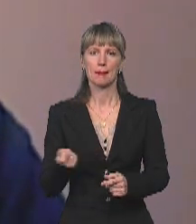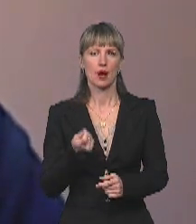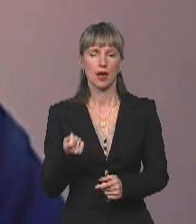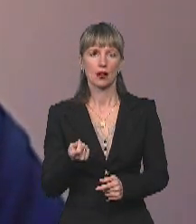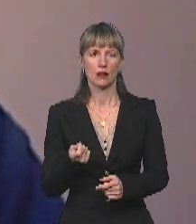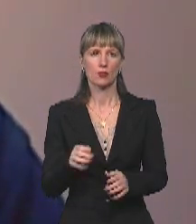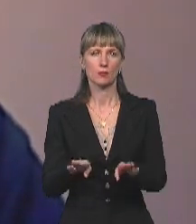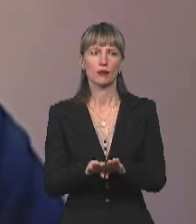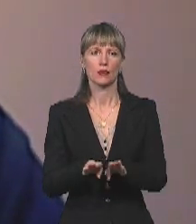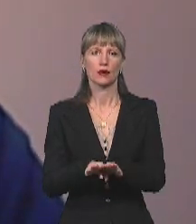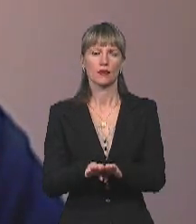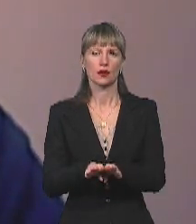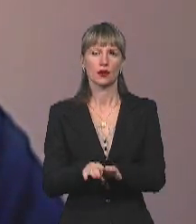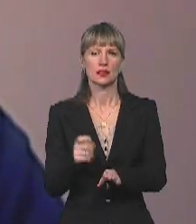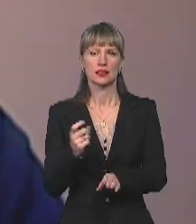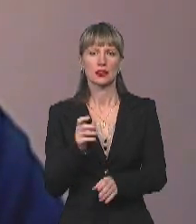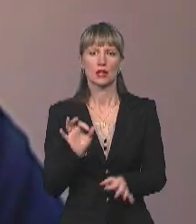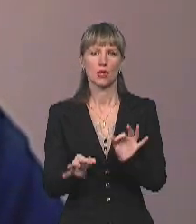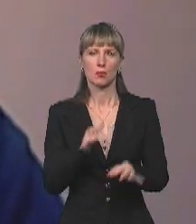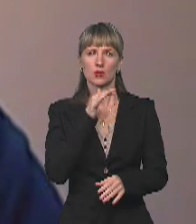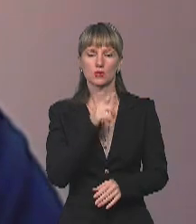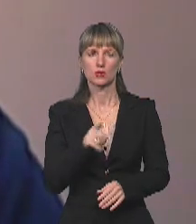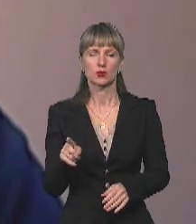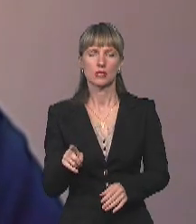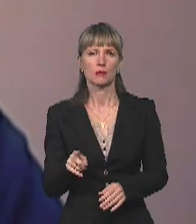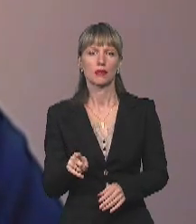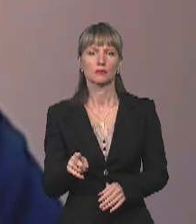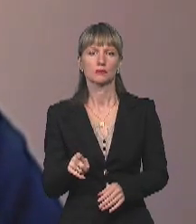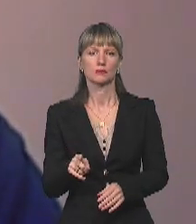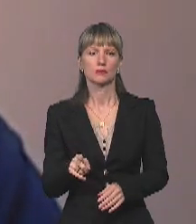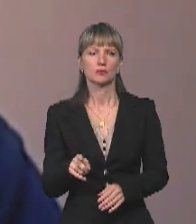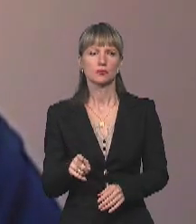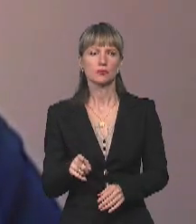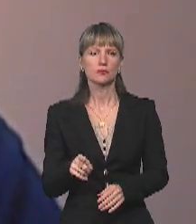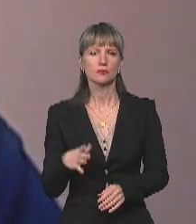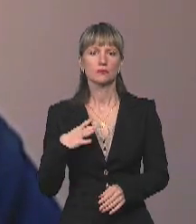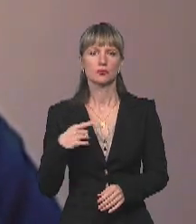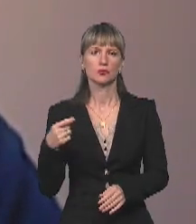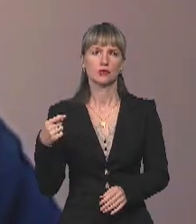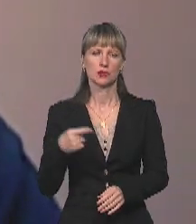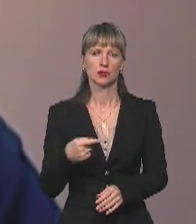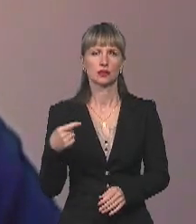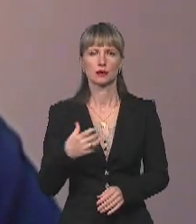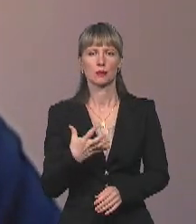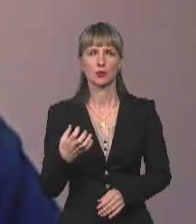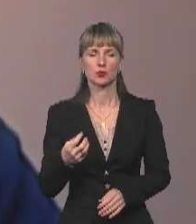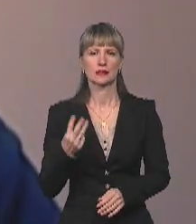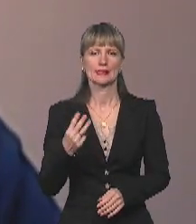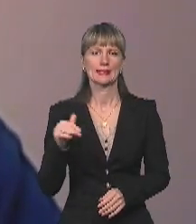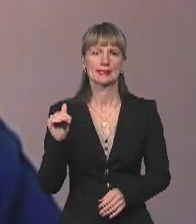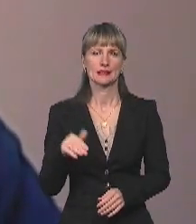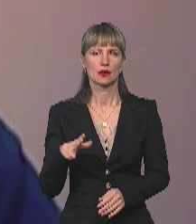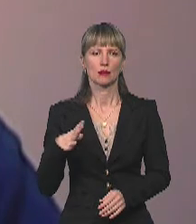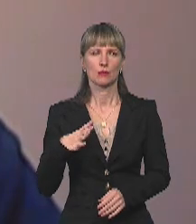в порівнянні з нормальними часами, коли у нас і по півтори, і по дві тисячі, а три тисячі